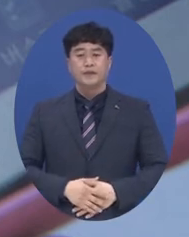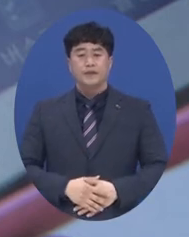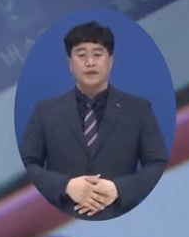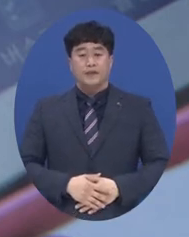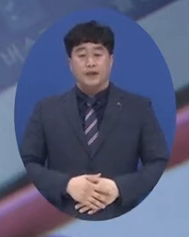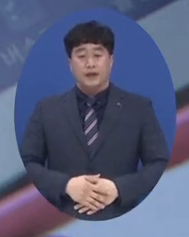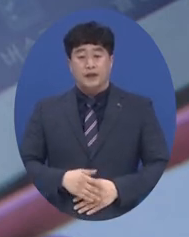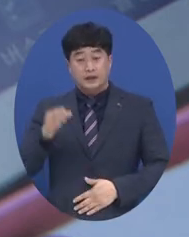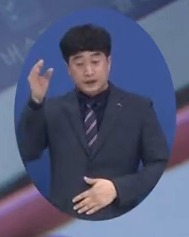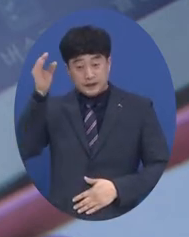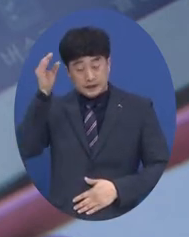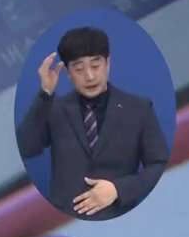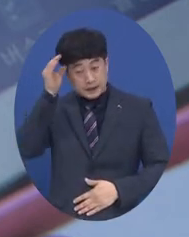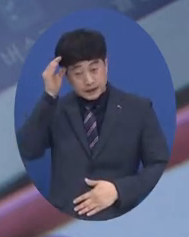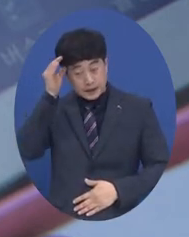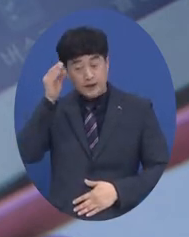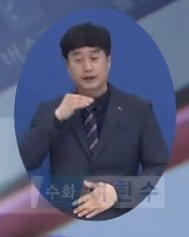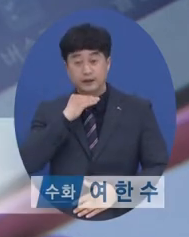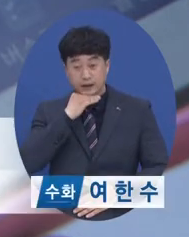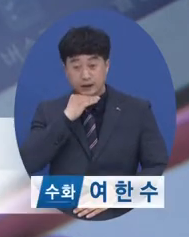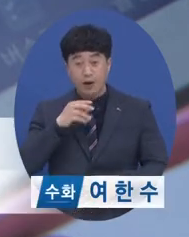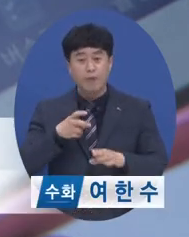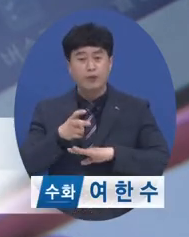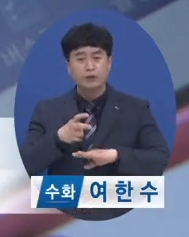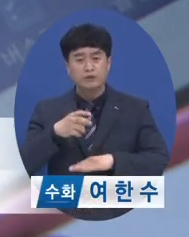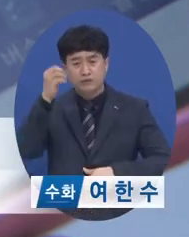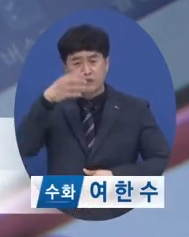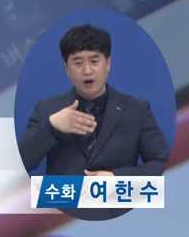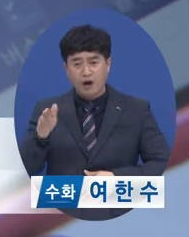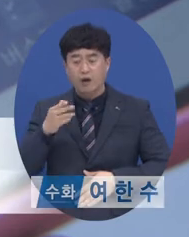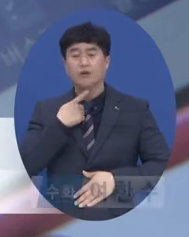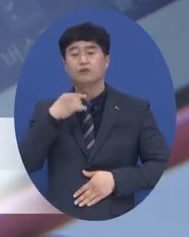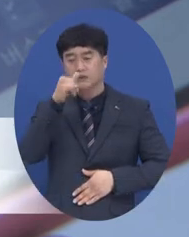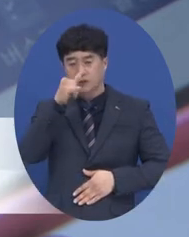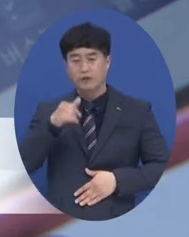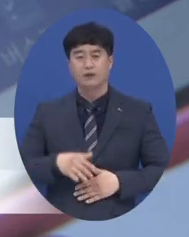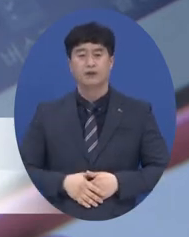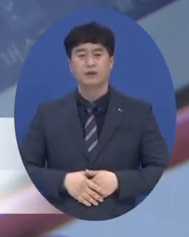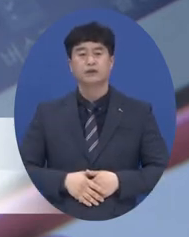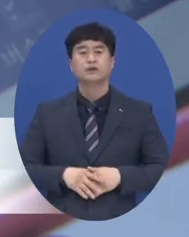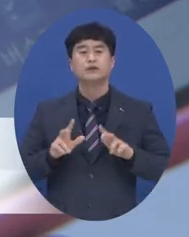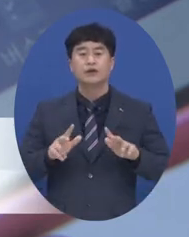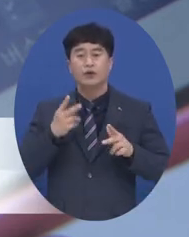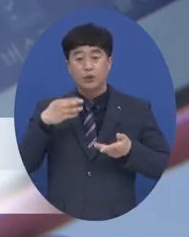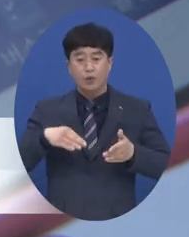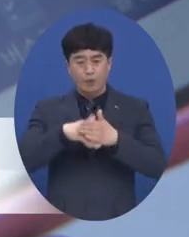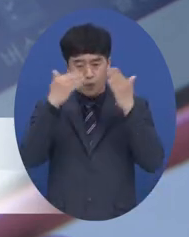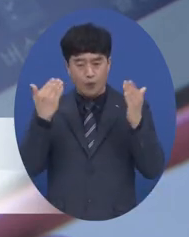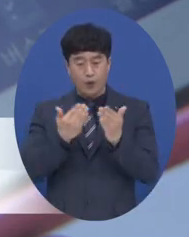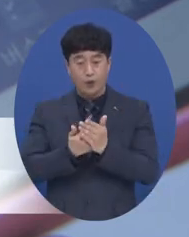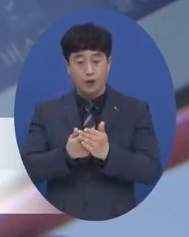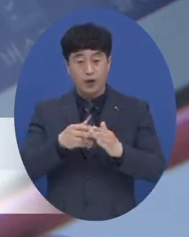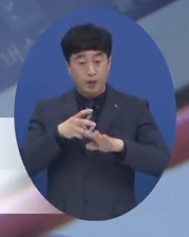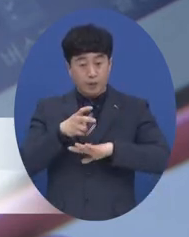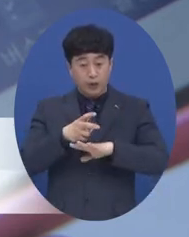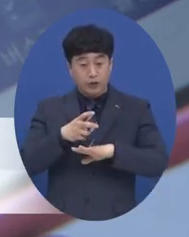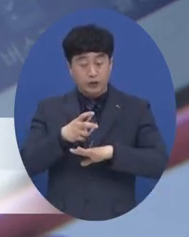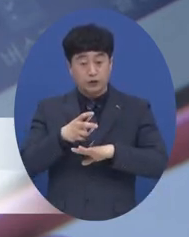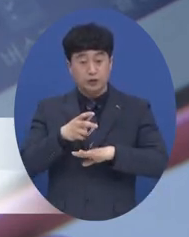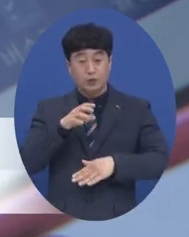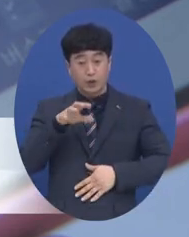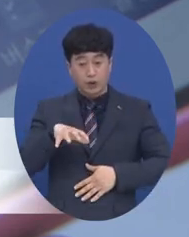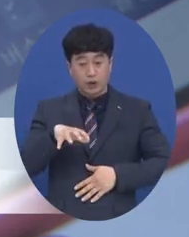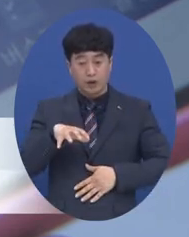기다리던 버스가 서지 않고 지나친 경험 있으신가요 이제 경기도 전신에 버스노선 에서 무정차 를 방지하는